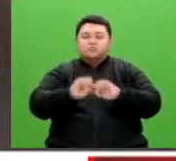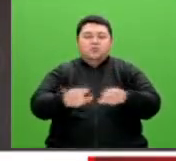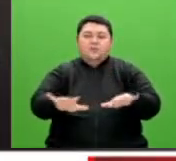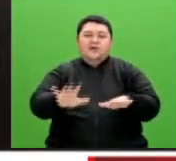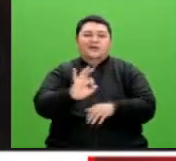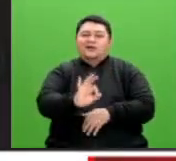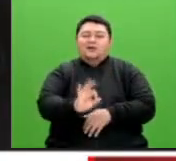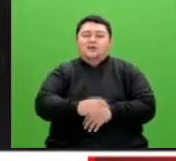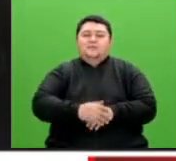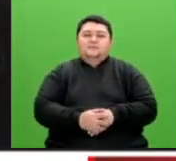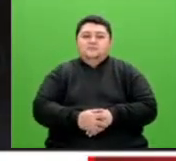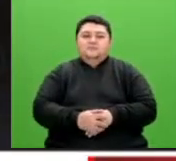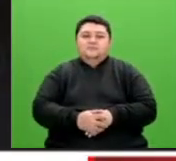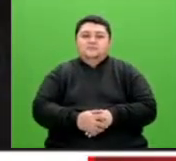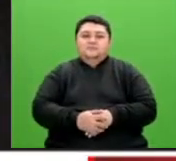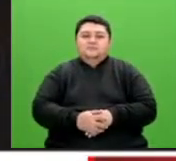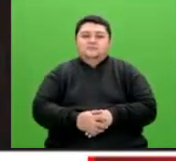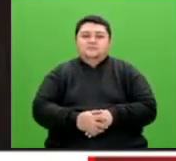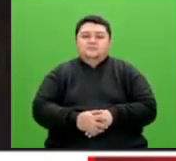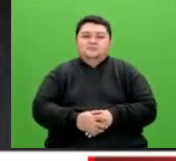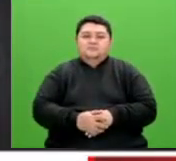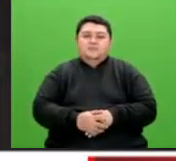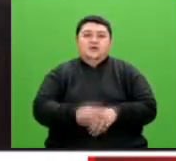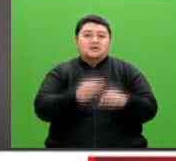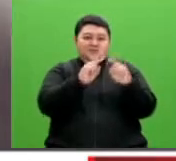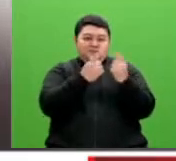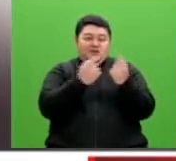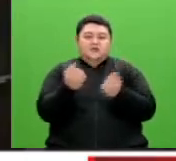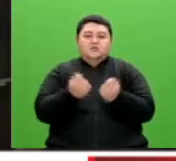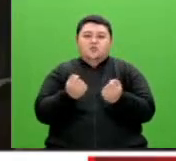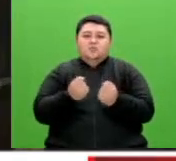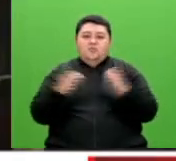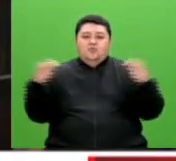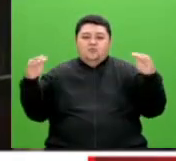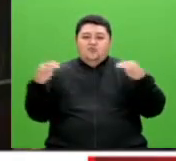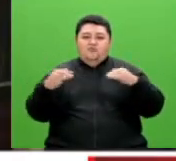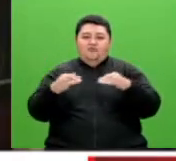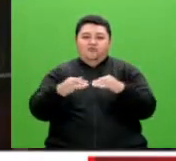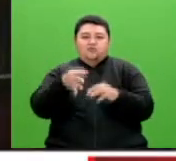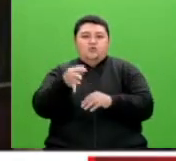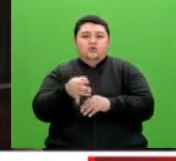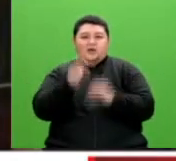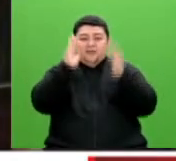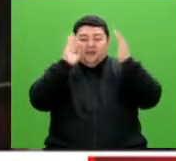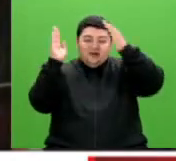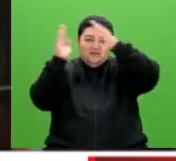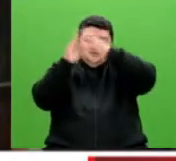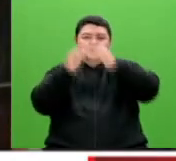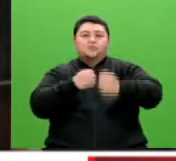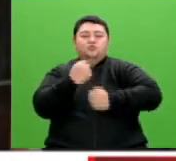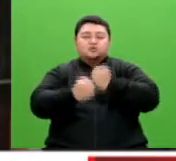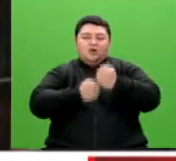lainnya. Tak lama berselang, 11 armada Dinas Pemadam Kebakaran Kota Makassar pun tiba di lokasi untuk memadamkan